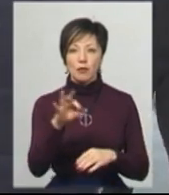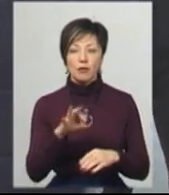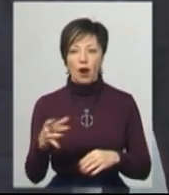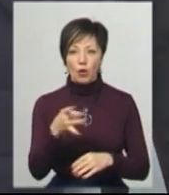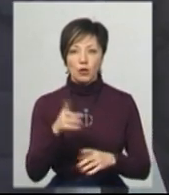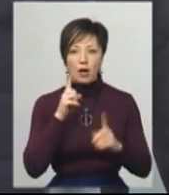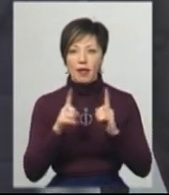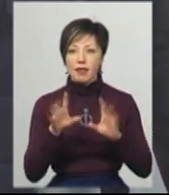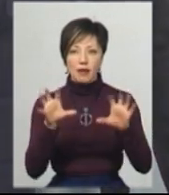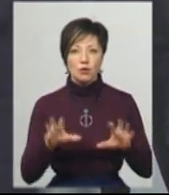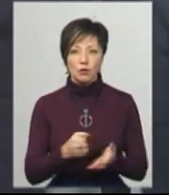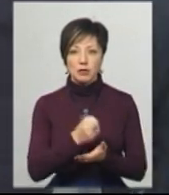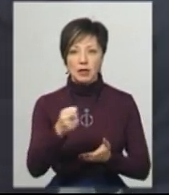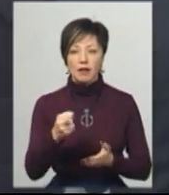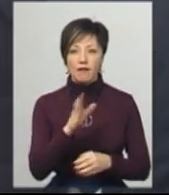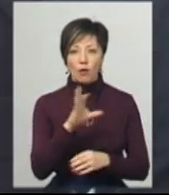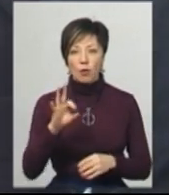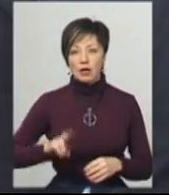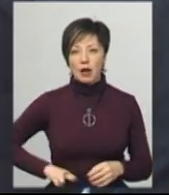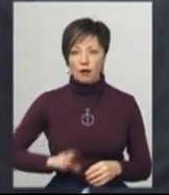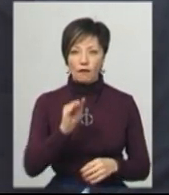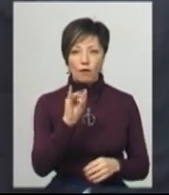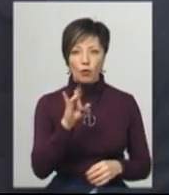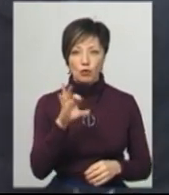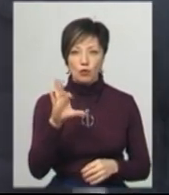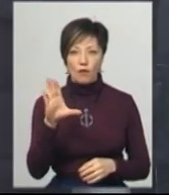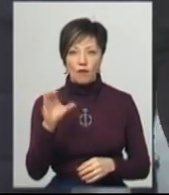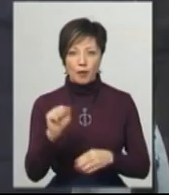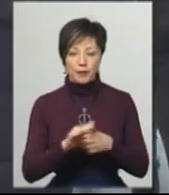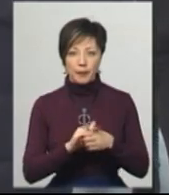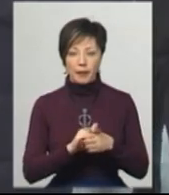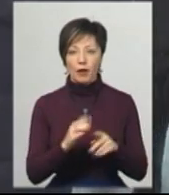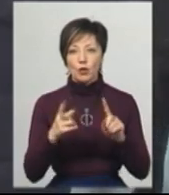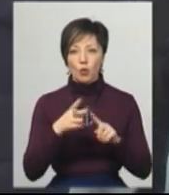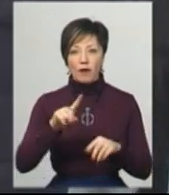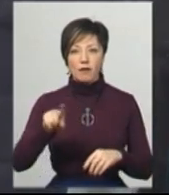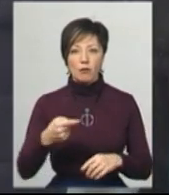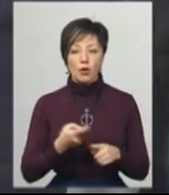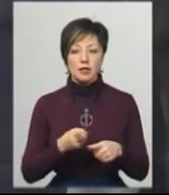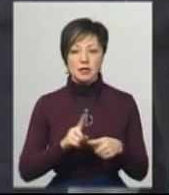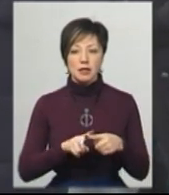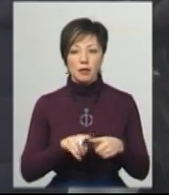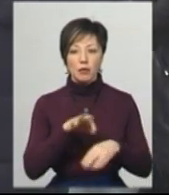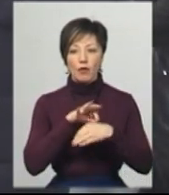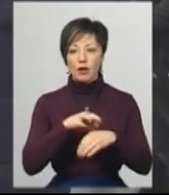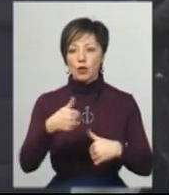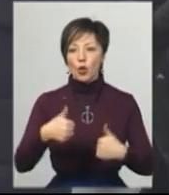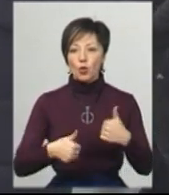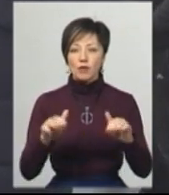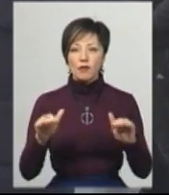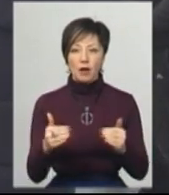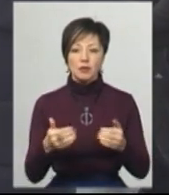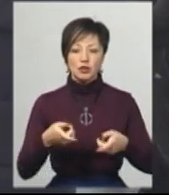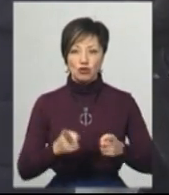призначення ВО директора Фурсової Олени Володимирівни. Це першочергова вимога. По-друге, друга вимога – це проведення конкурсу в рамках